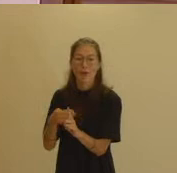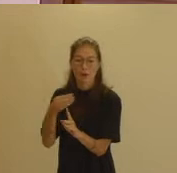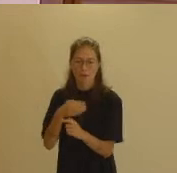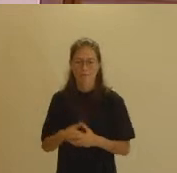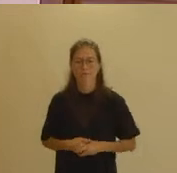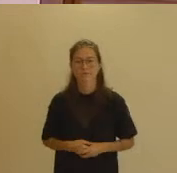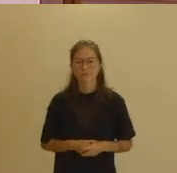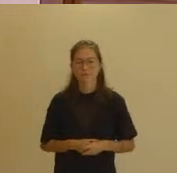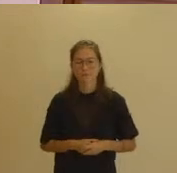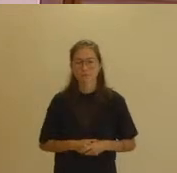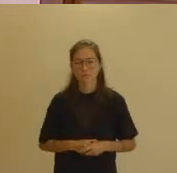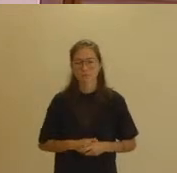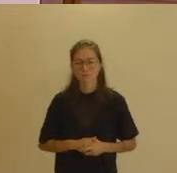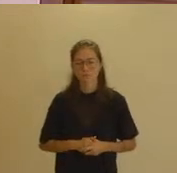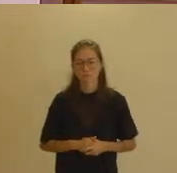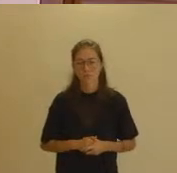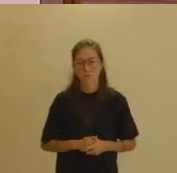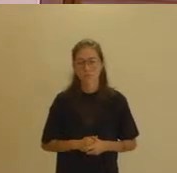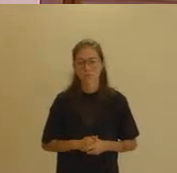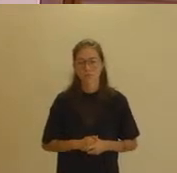Manterola.